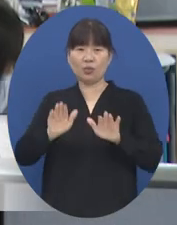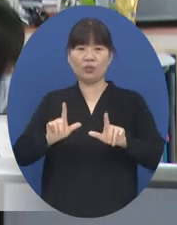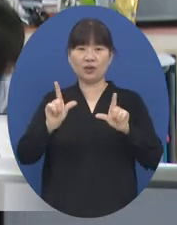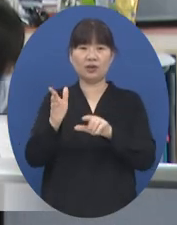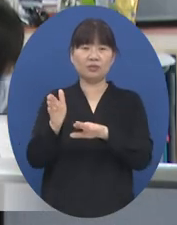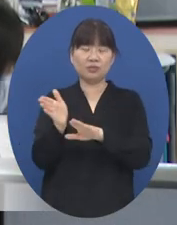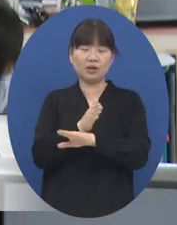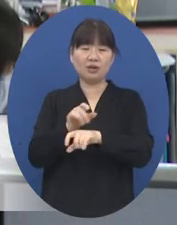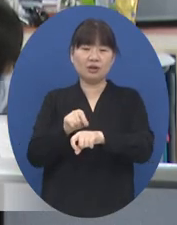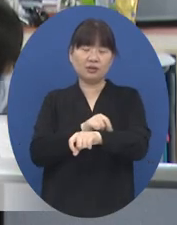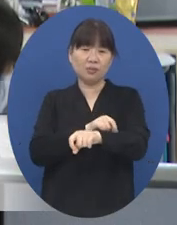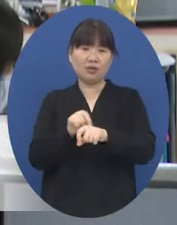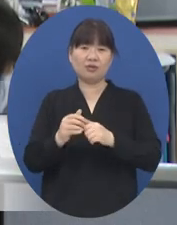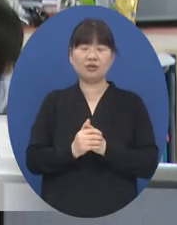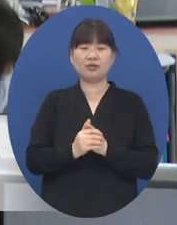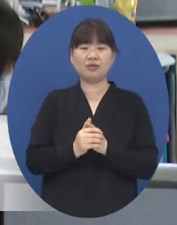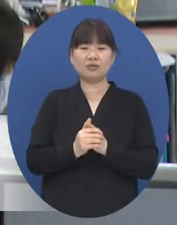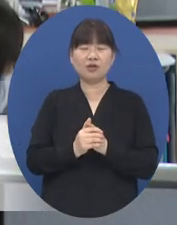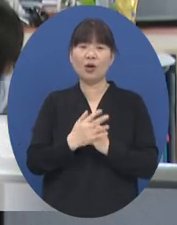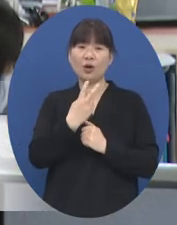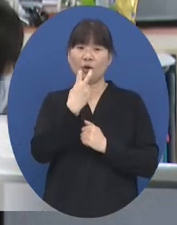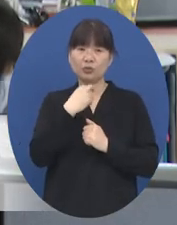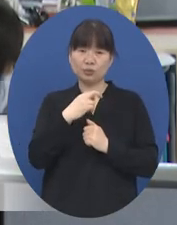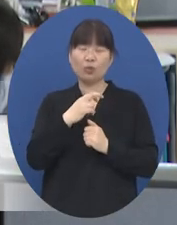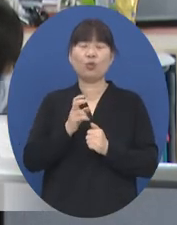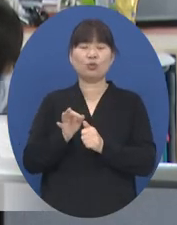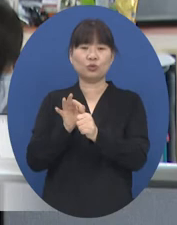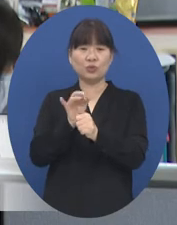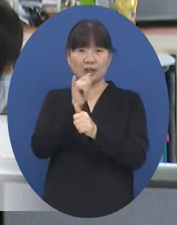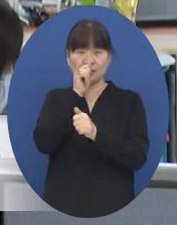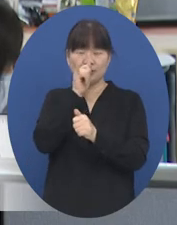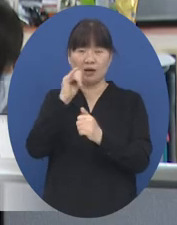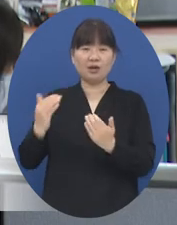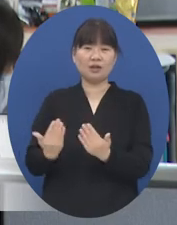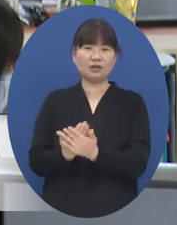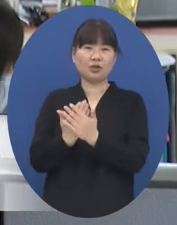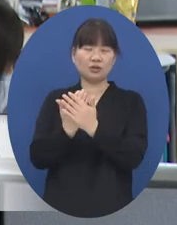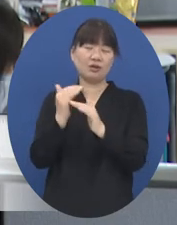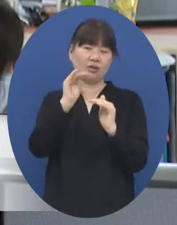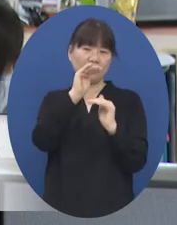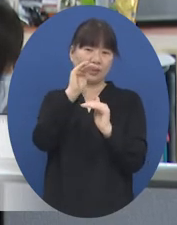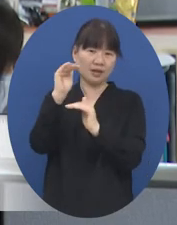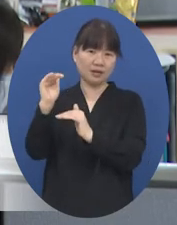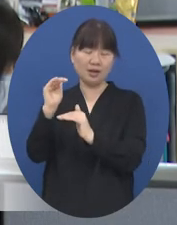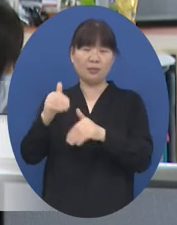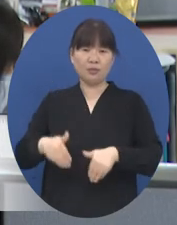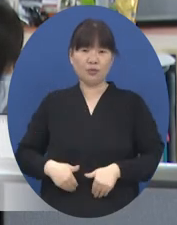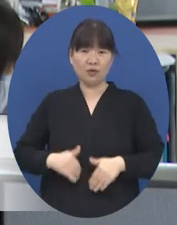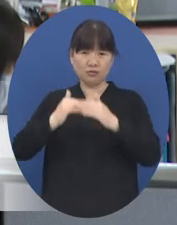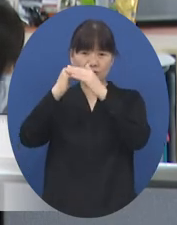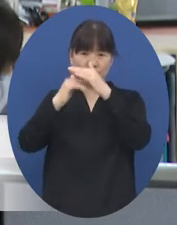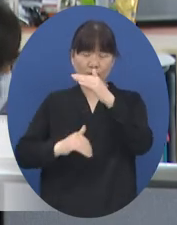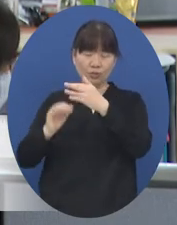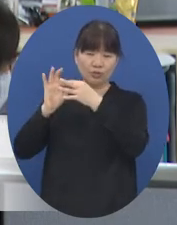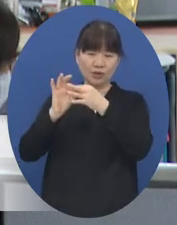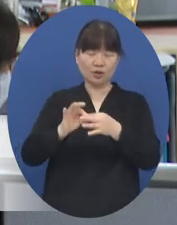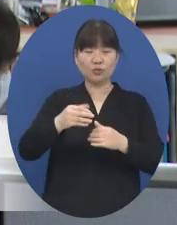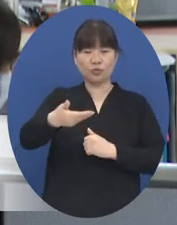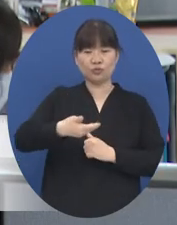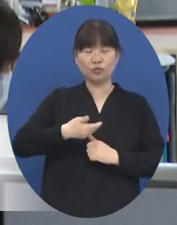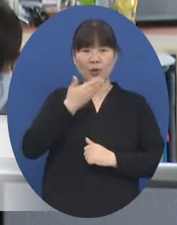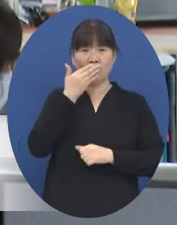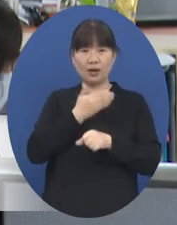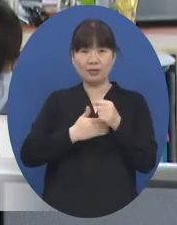올해부터는 특별히 중복으로 과제를 지원해서 성장 단계별로 필요한 내용들을 계속적으로 공급받을 수 있기